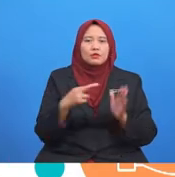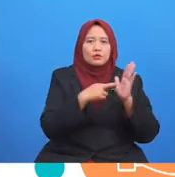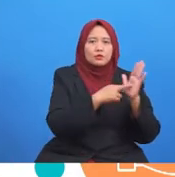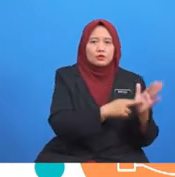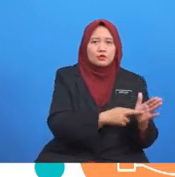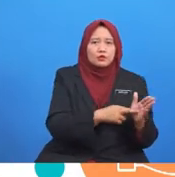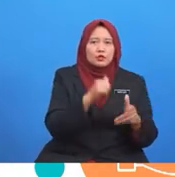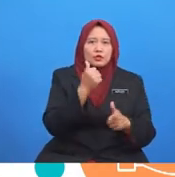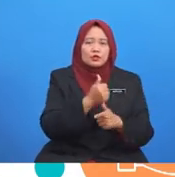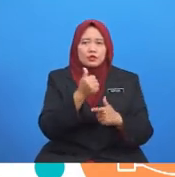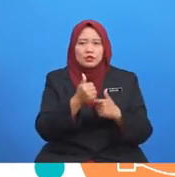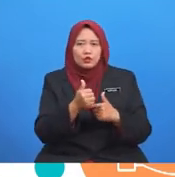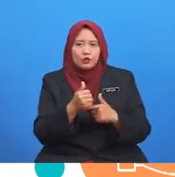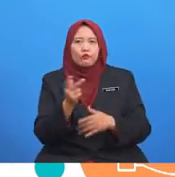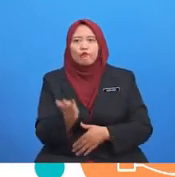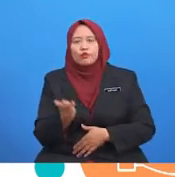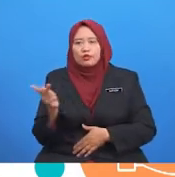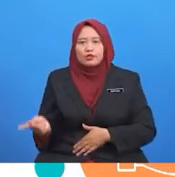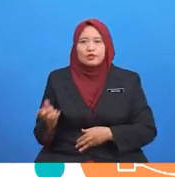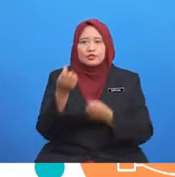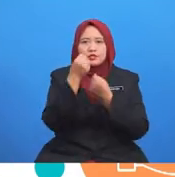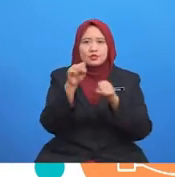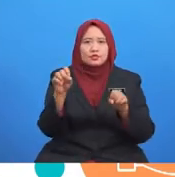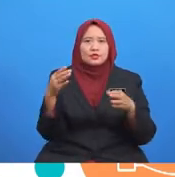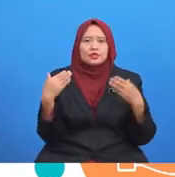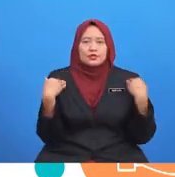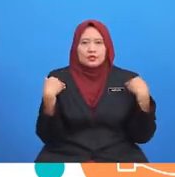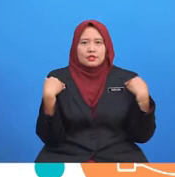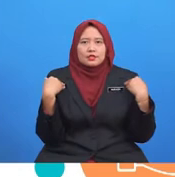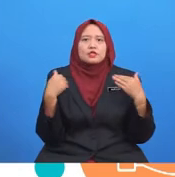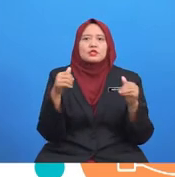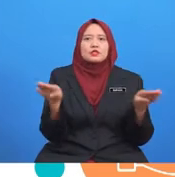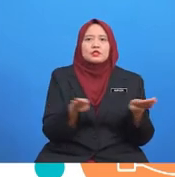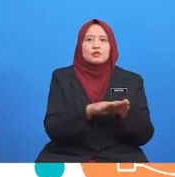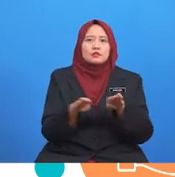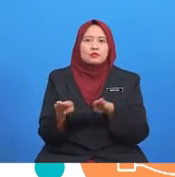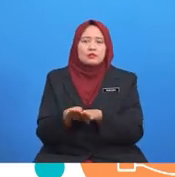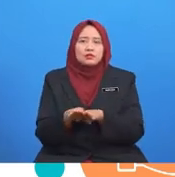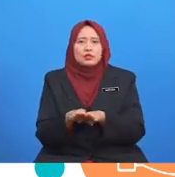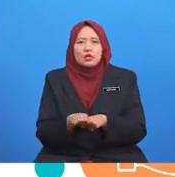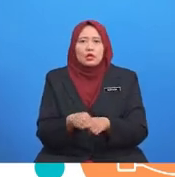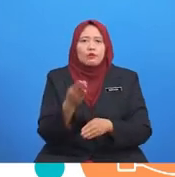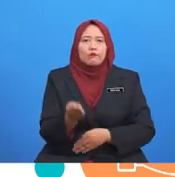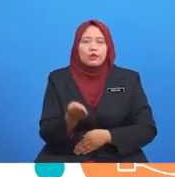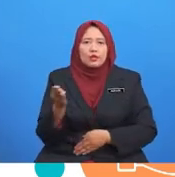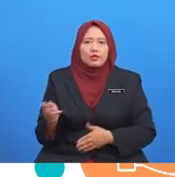sebagai bahan kajian produk dengan menggunakan kaedah kajian yang sesuai.